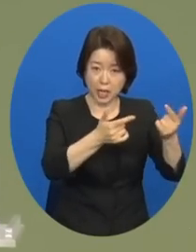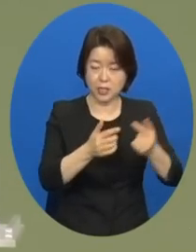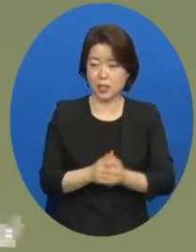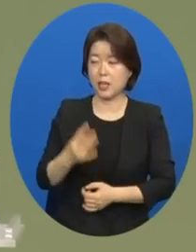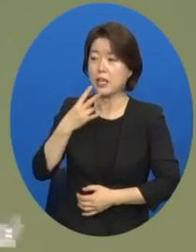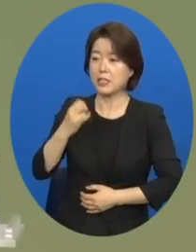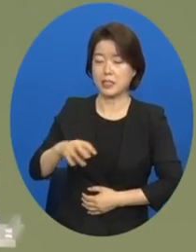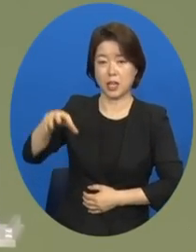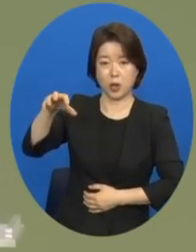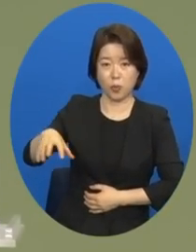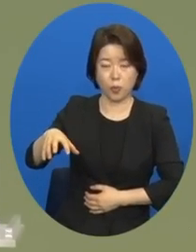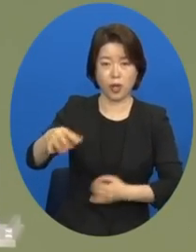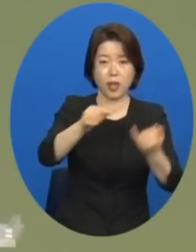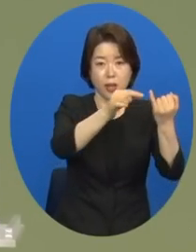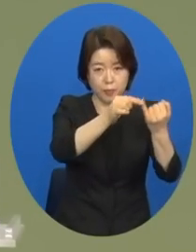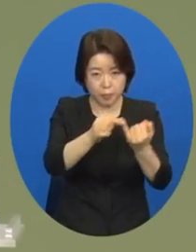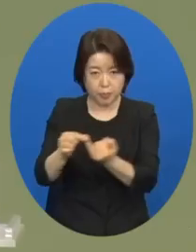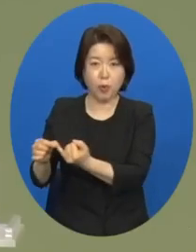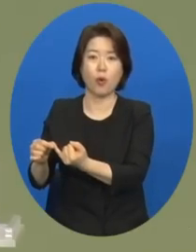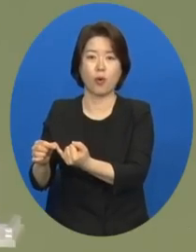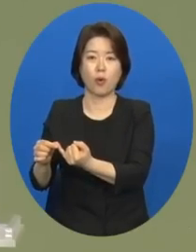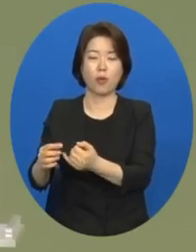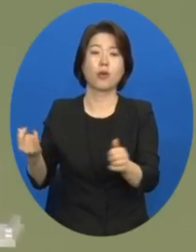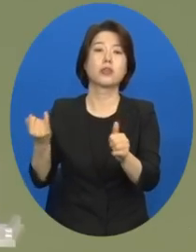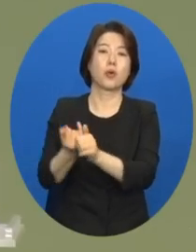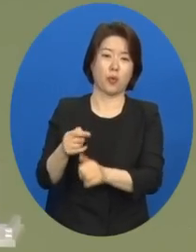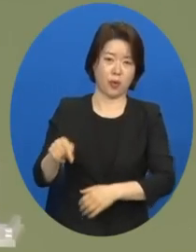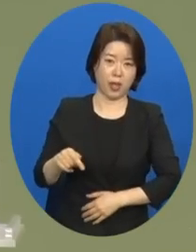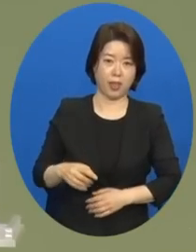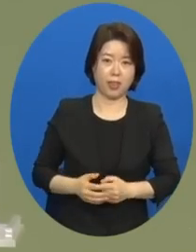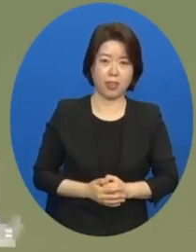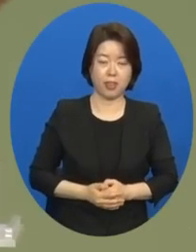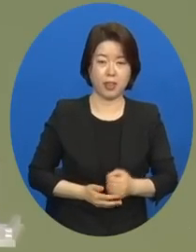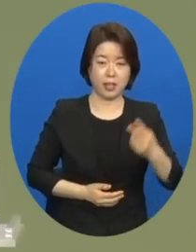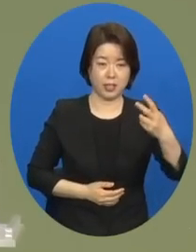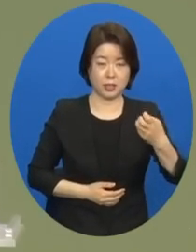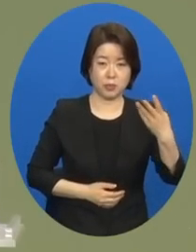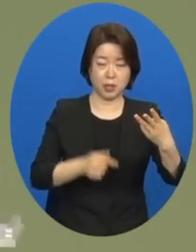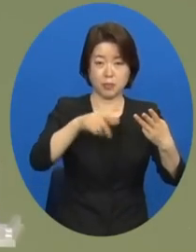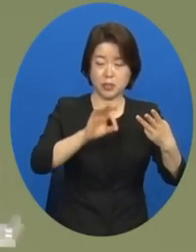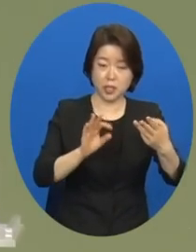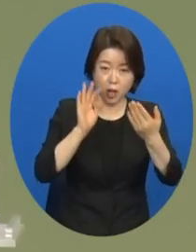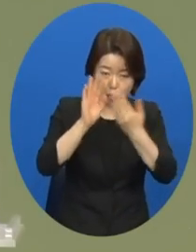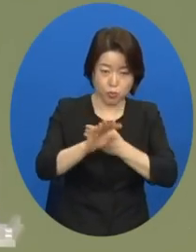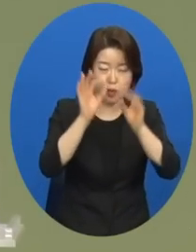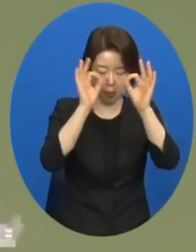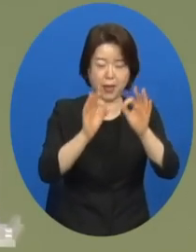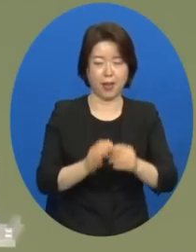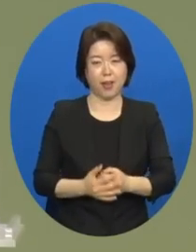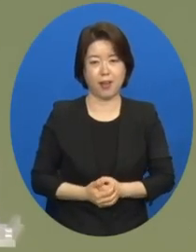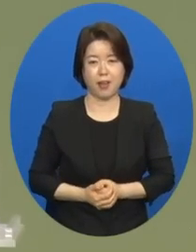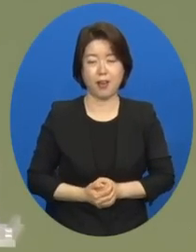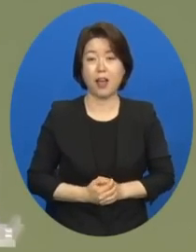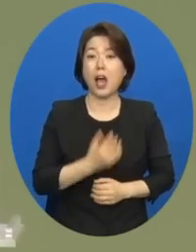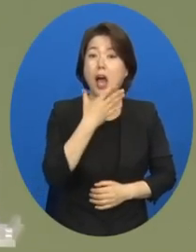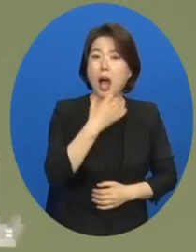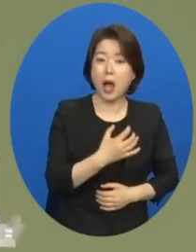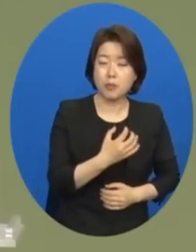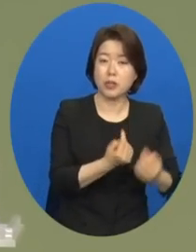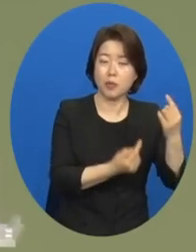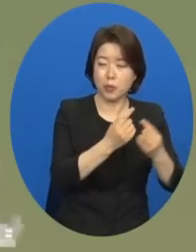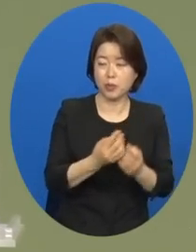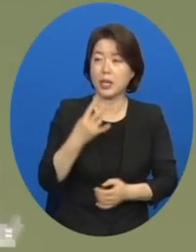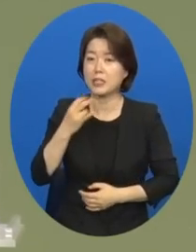사라의 장막으로 드렸다고 했어요 23장 이후에 아브라함보다 살아가 믿음의